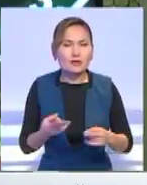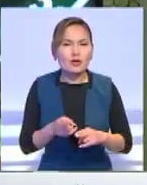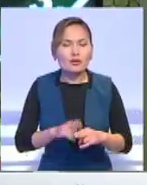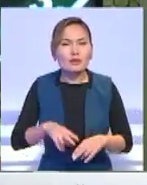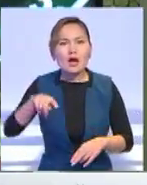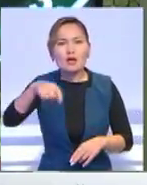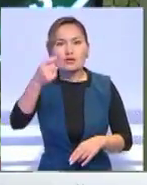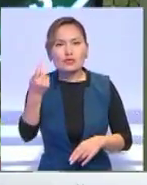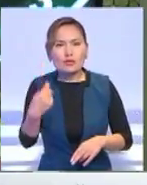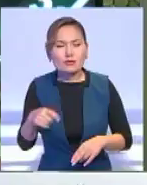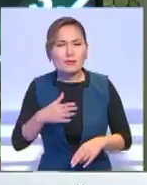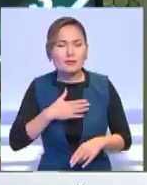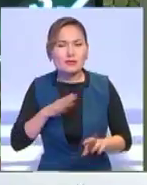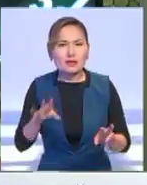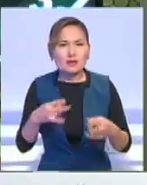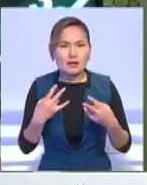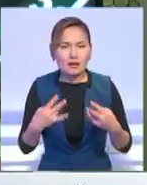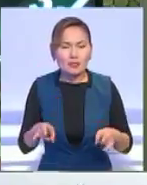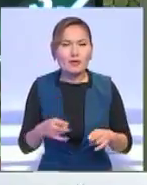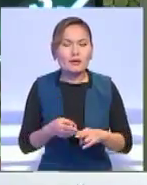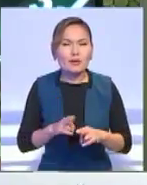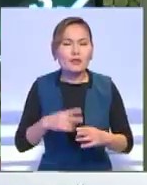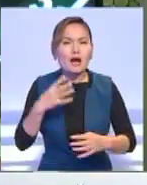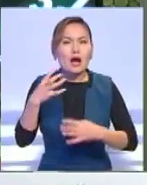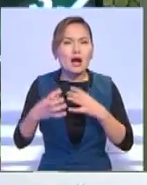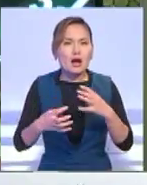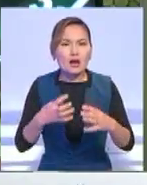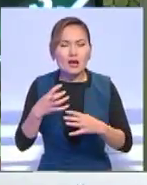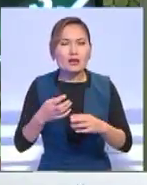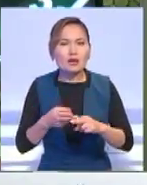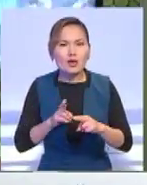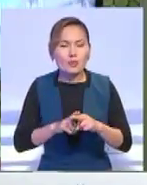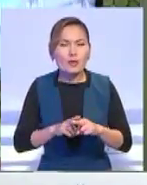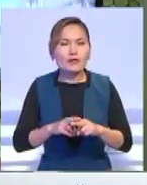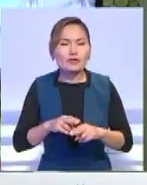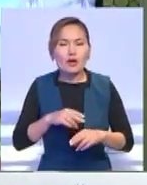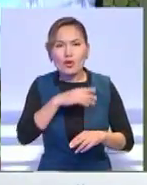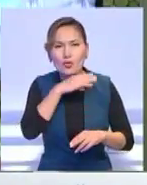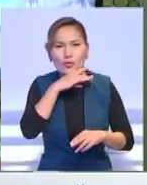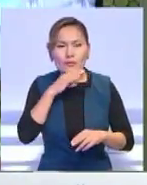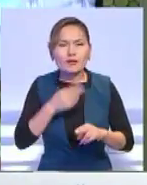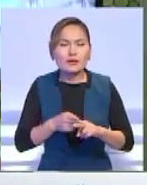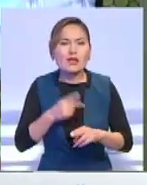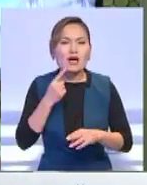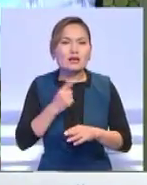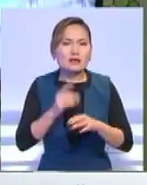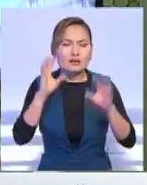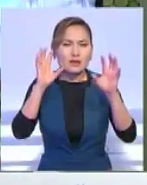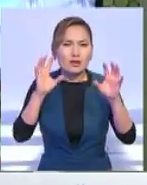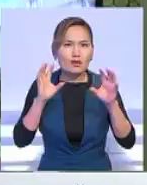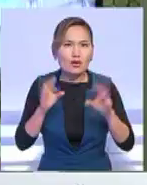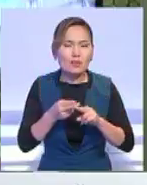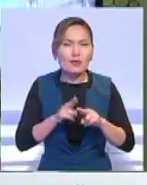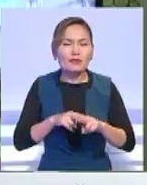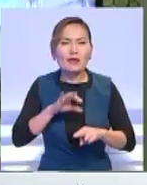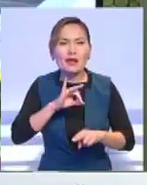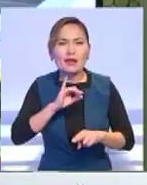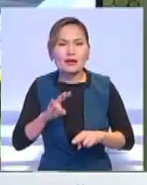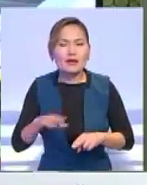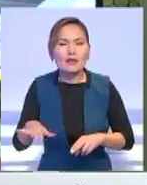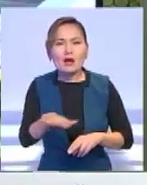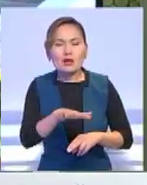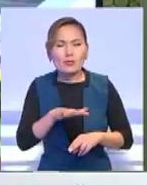қалақуалы мысал бола алады. Жасырын емес, халықаралық санкциялардың қыспағынан Иран экономикасы айтарлықтай қиындық көрді.